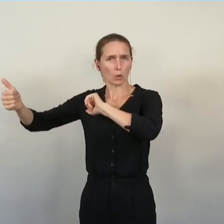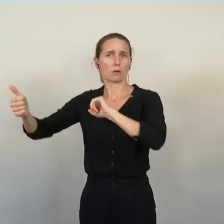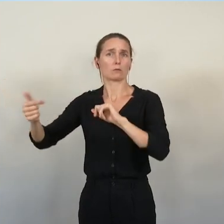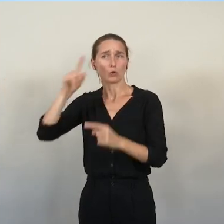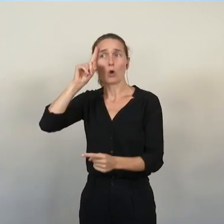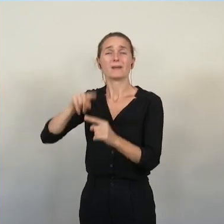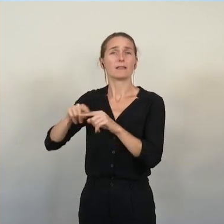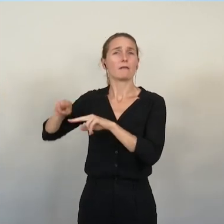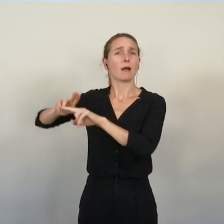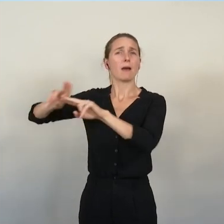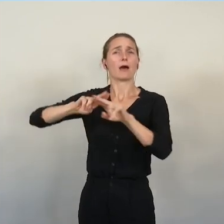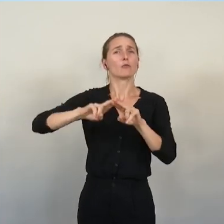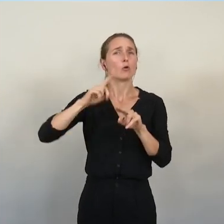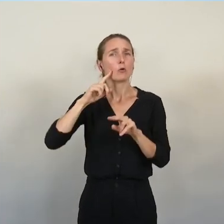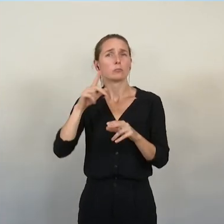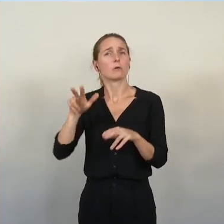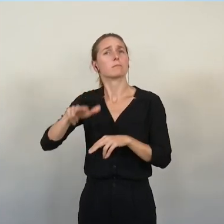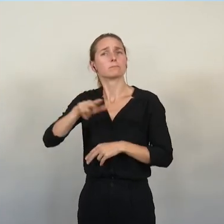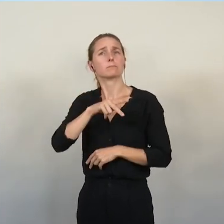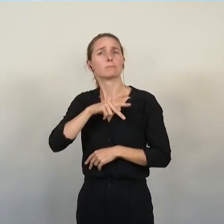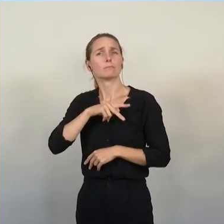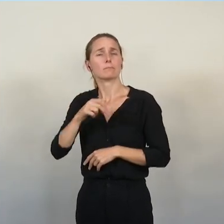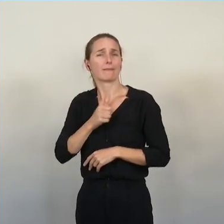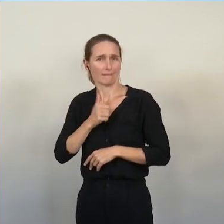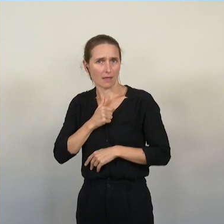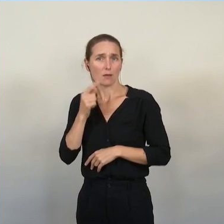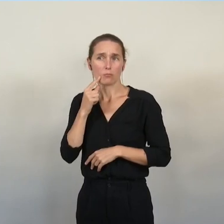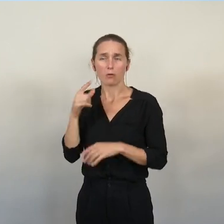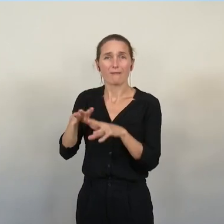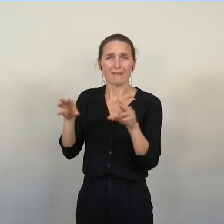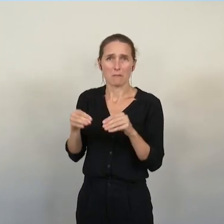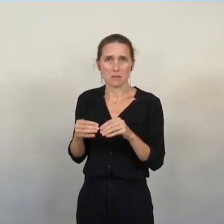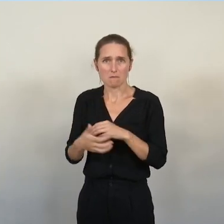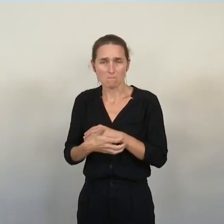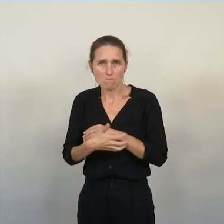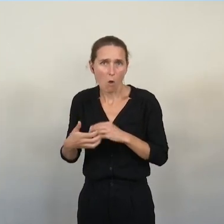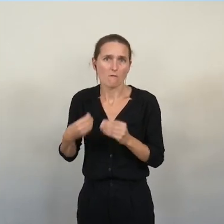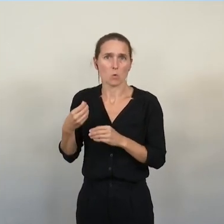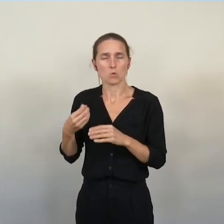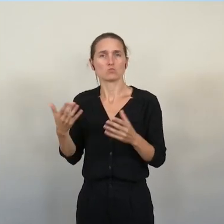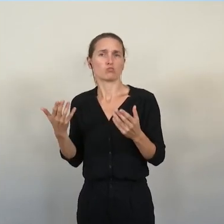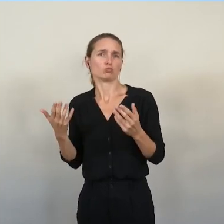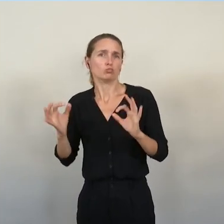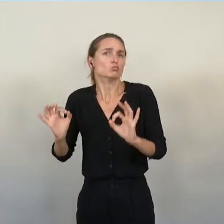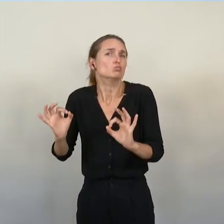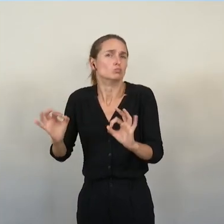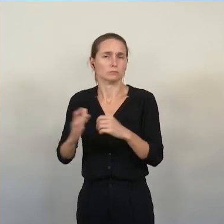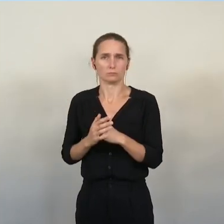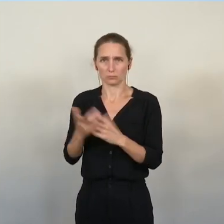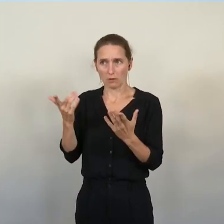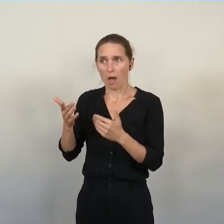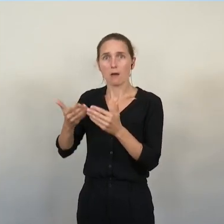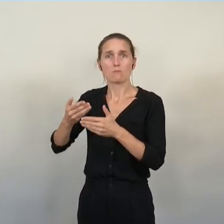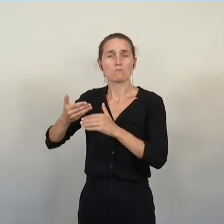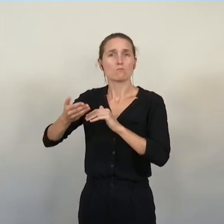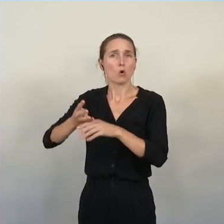encopropriété pour les ménages modestes et très modestes murmur c'est une offre publique qui a pour objet la accompagnement et le financement de la rénovation